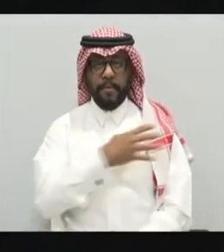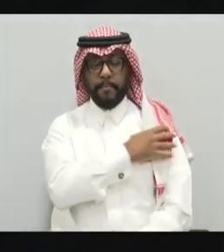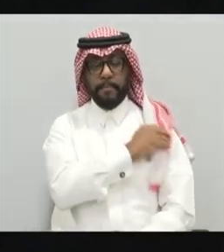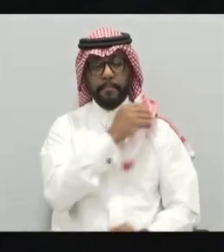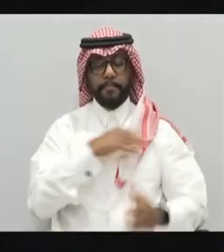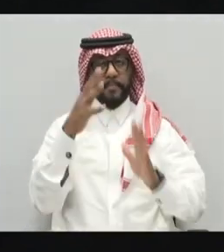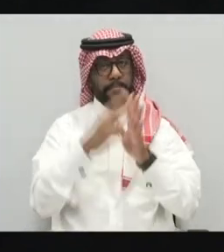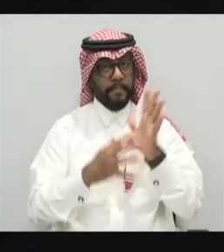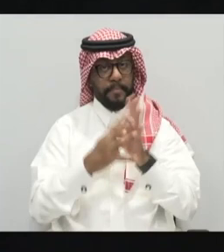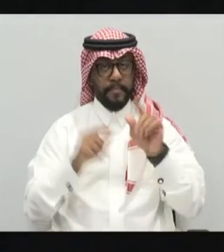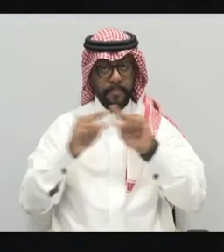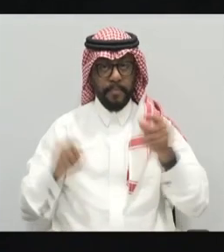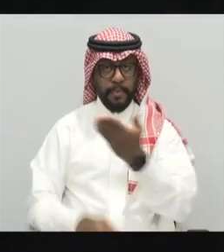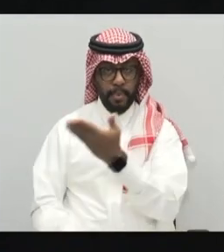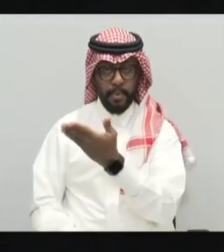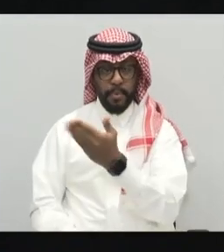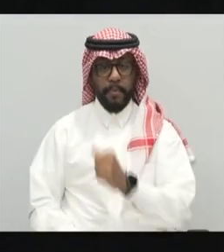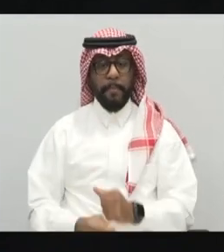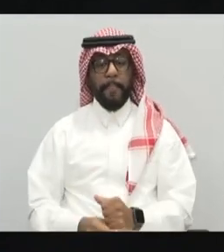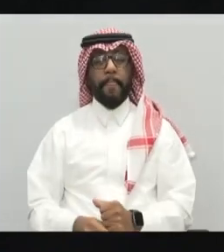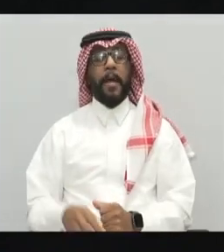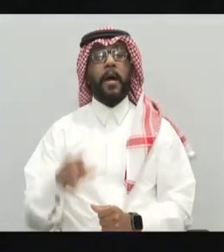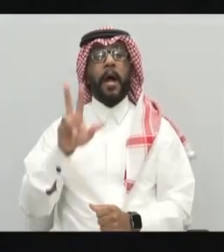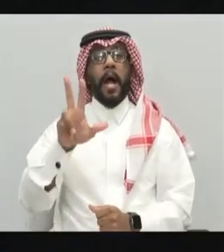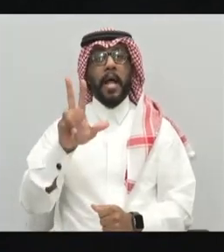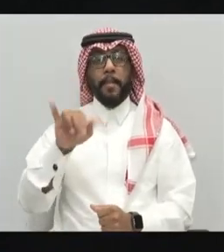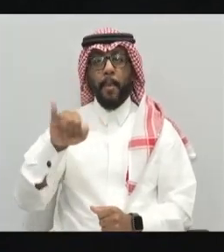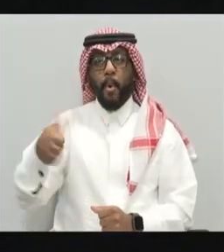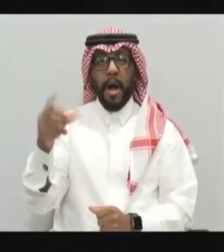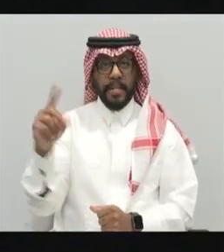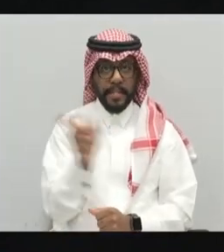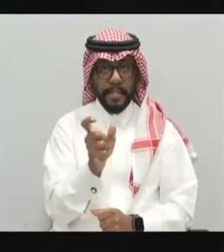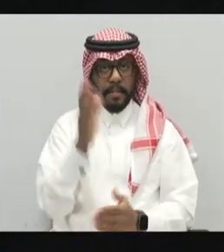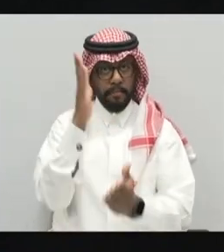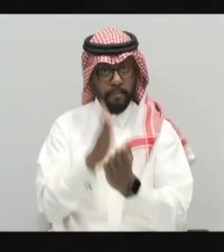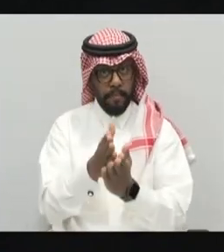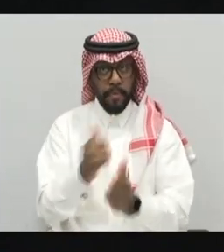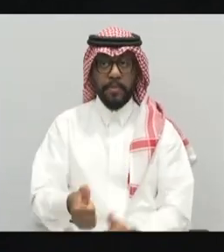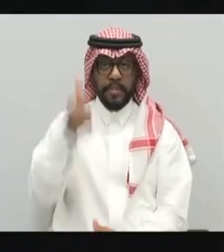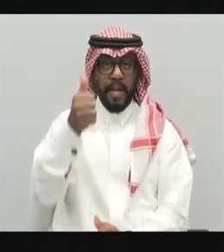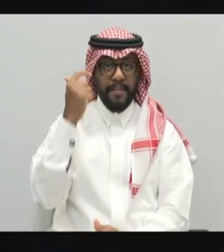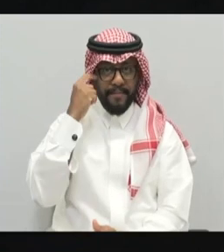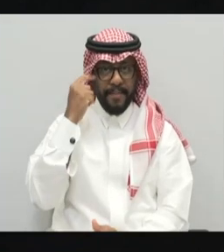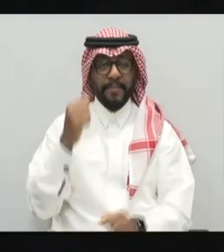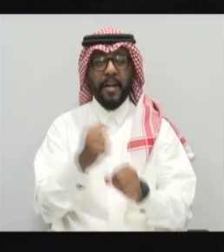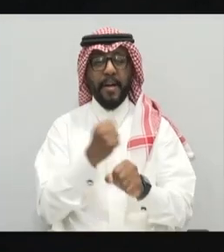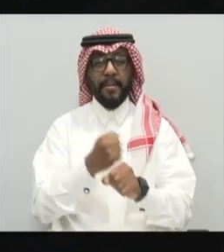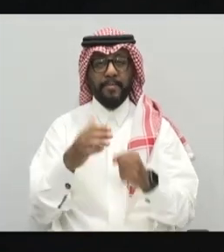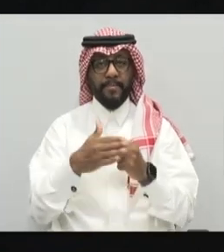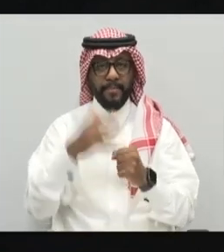ناقشنا في درسنا المحاور التاليه مفهوم المواطن الصالح دور المواطن الصالح في خدمه